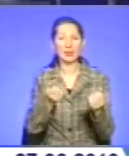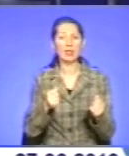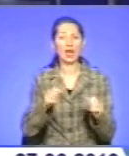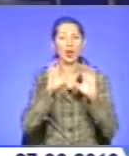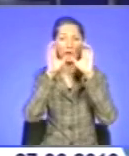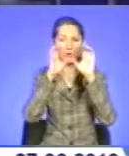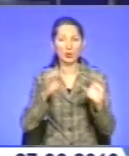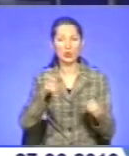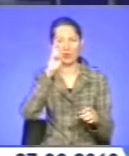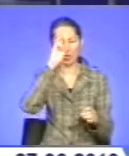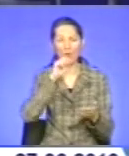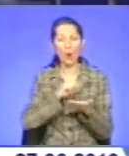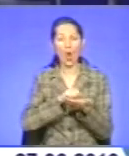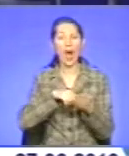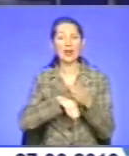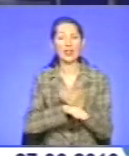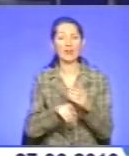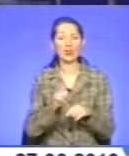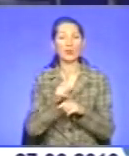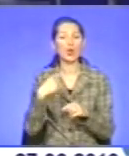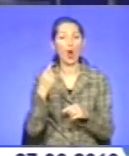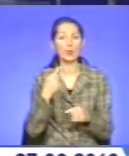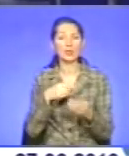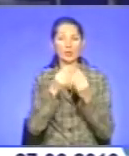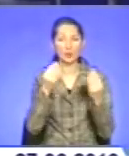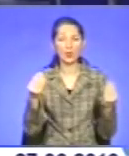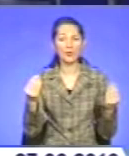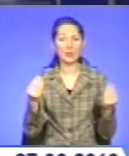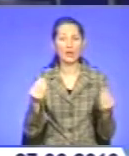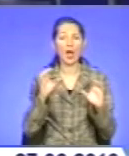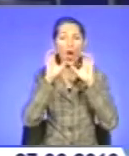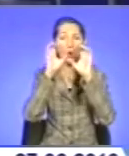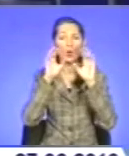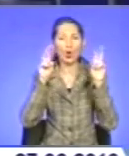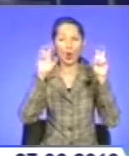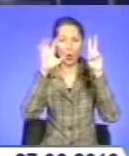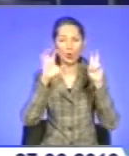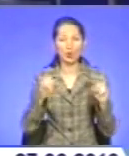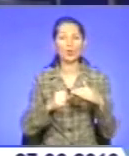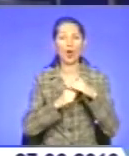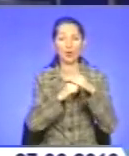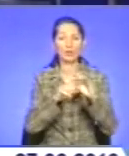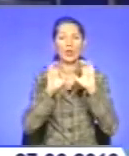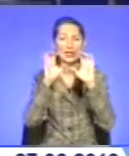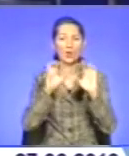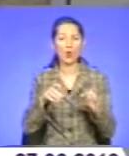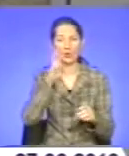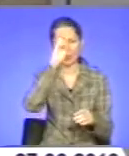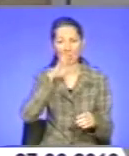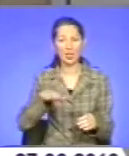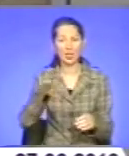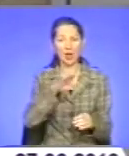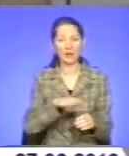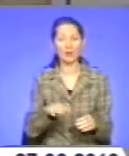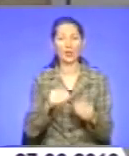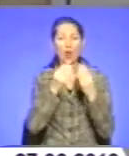в Державному архіві Тернопільської області експонується виставка «Конституція. Основний закон держави».